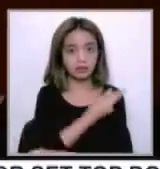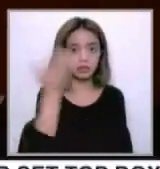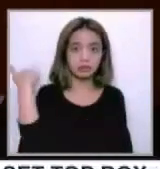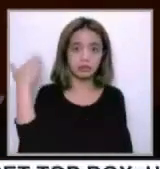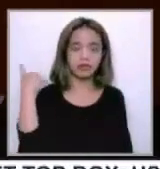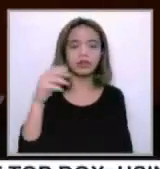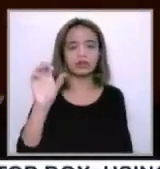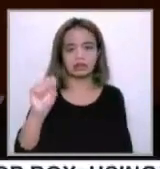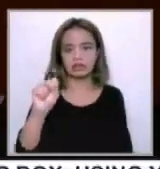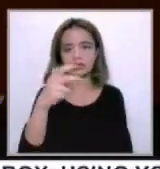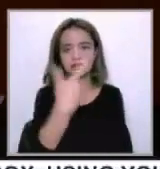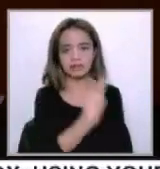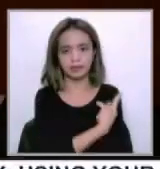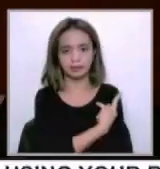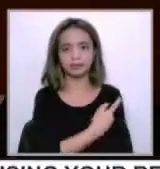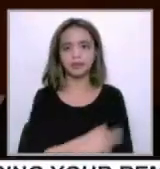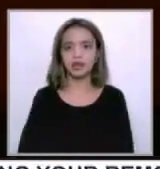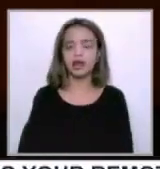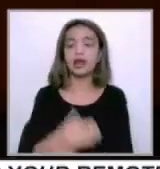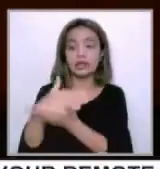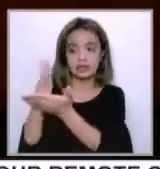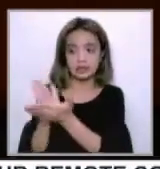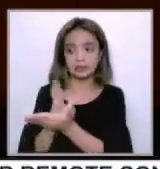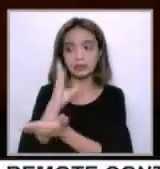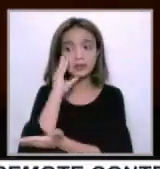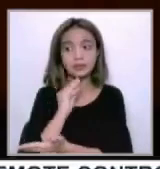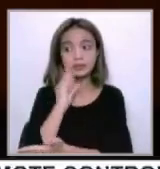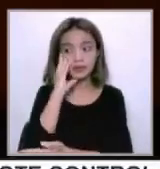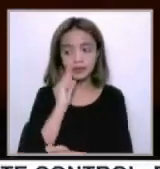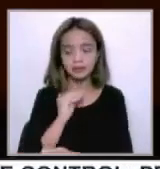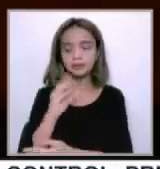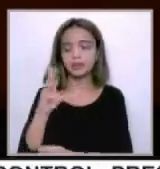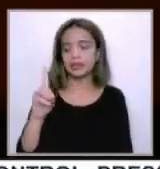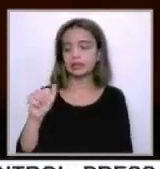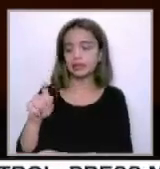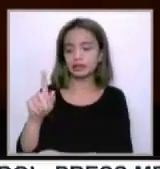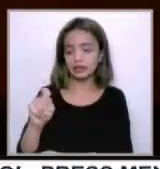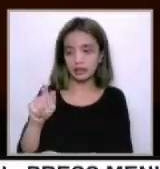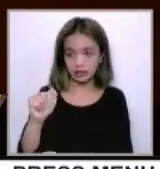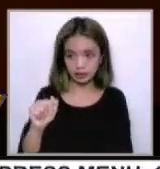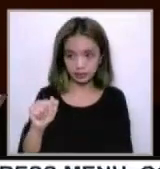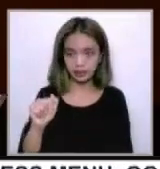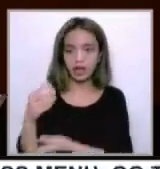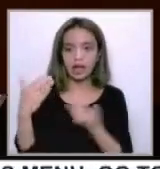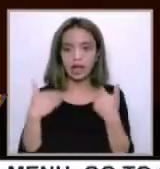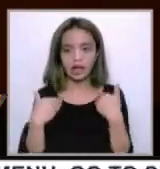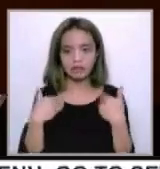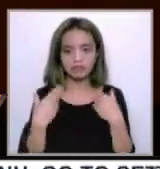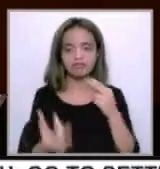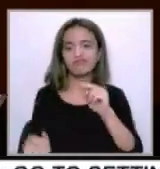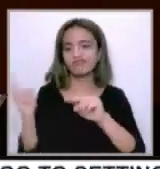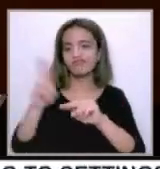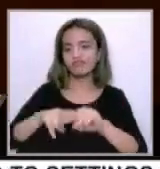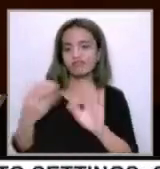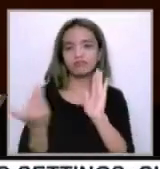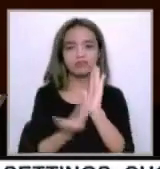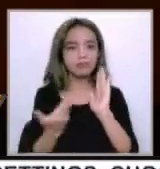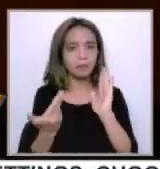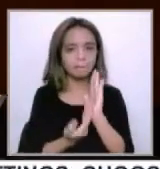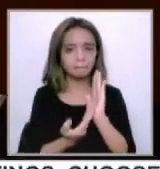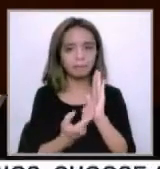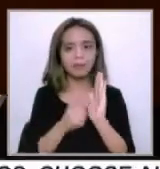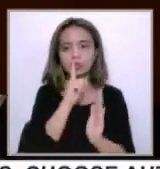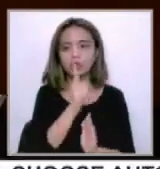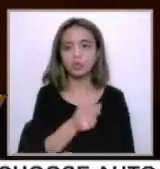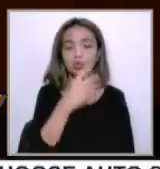sa abroad at saka yung current data show that there is increasing evidence to show that it is